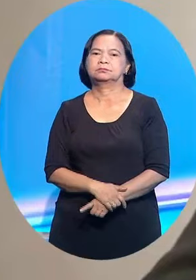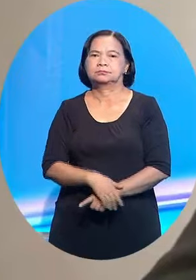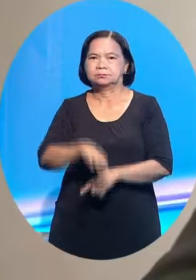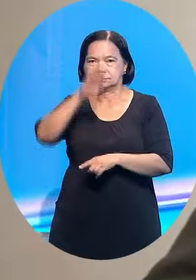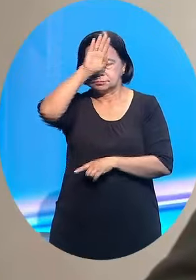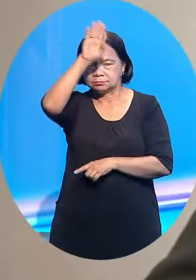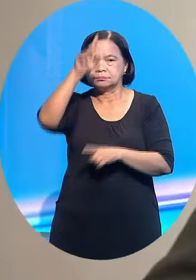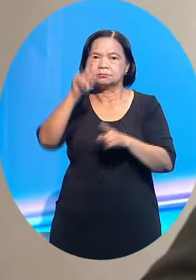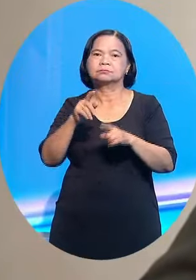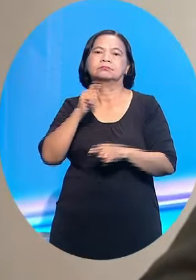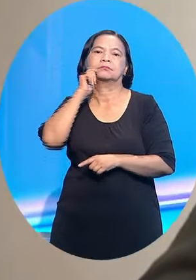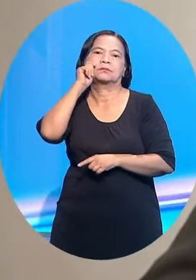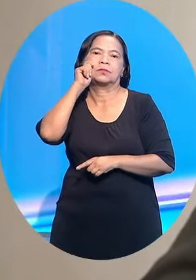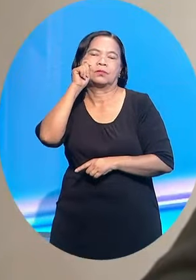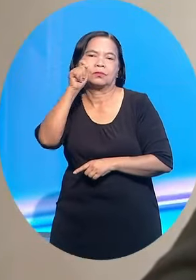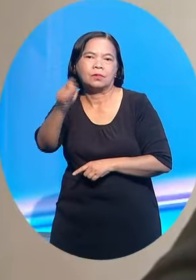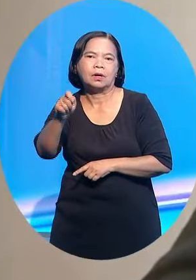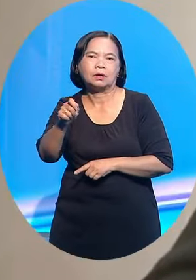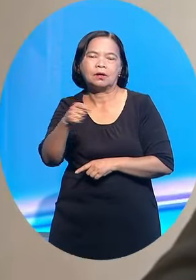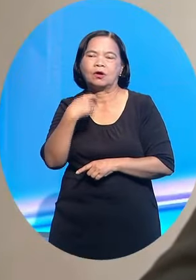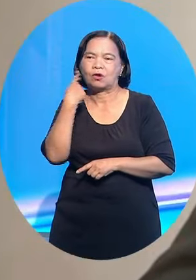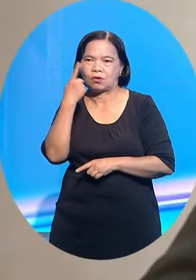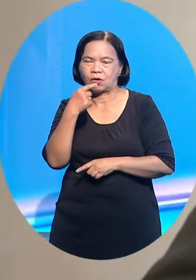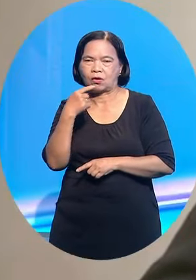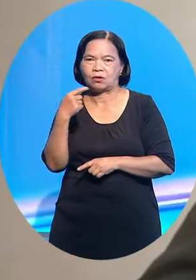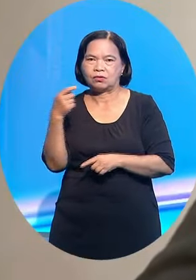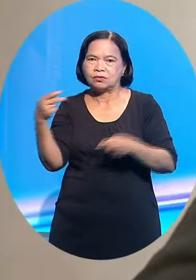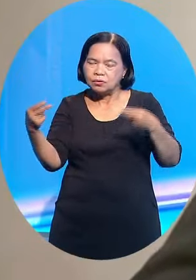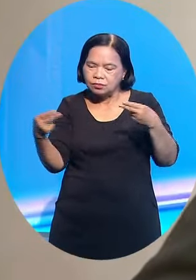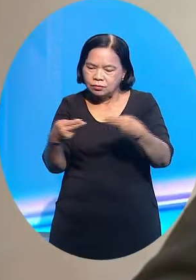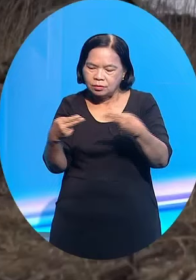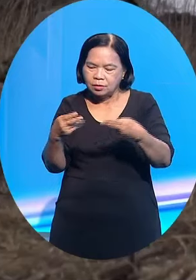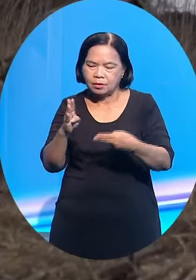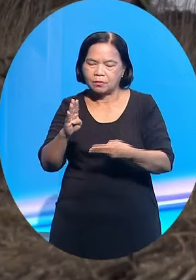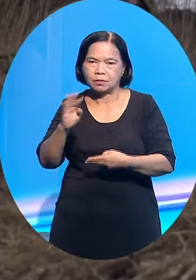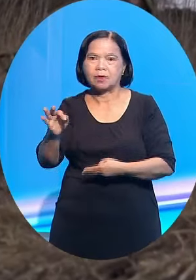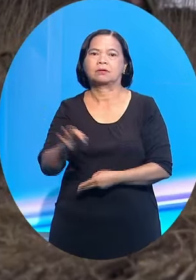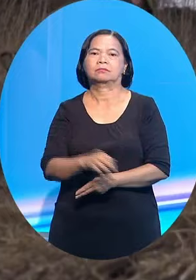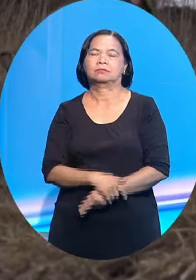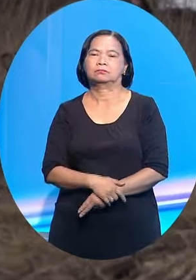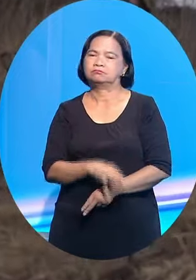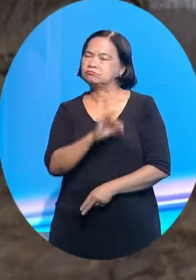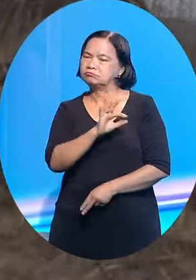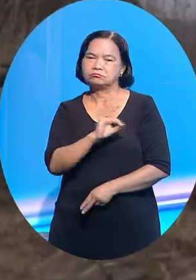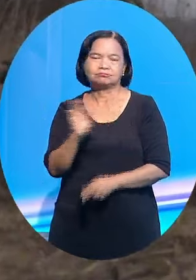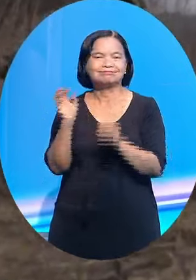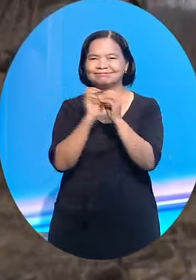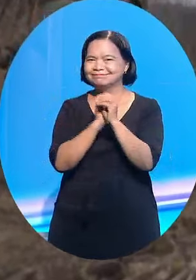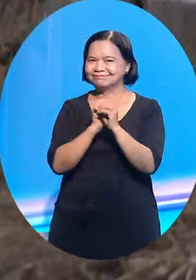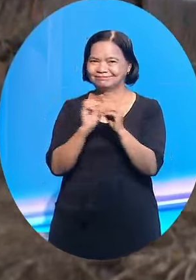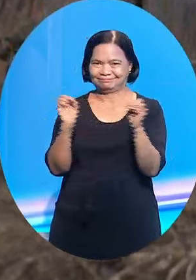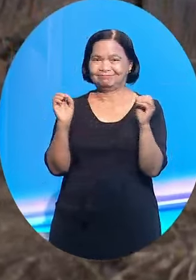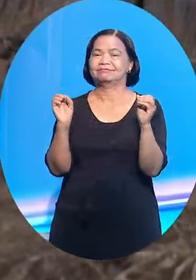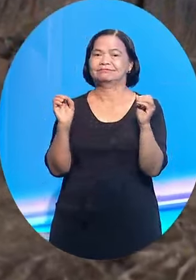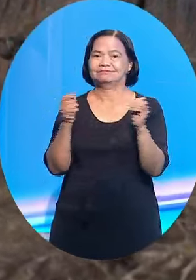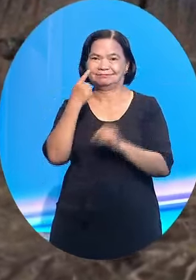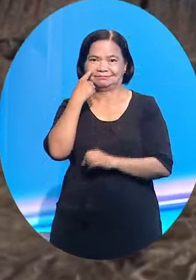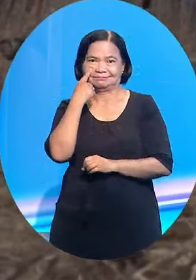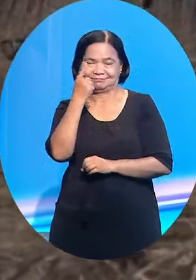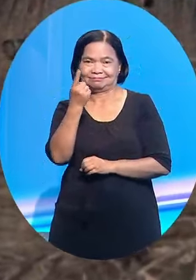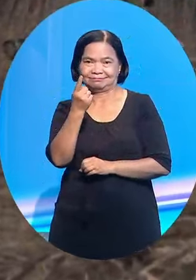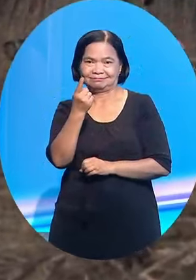thống Ukraine Volodymyr Zelensky mô tả tình hình chiến sự quanh Bakhmut đặc biệt nóng. Tuy nhiên, không có dấu hiệu nào từ giới chức nước này cho thấy thành